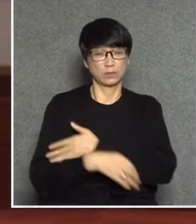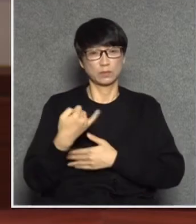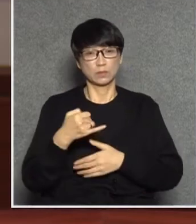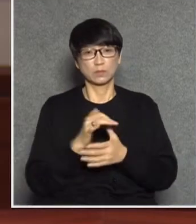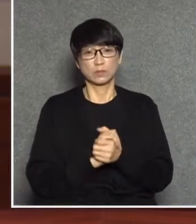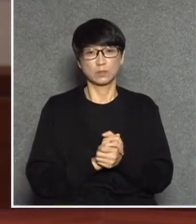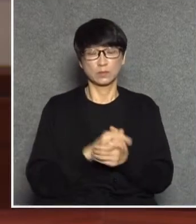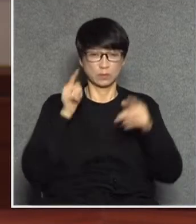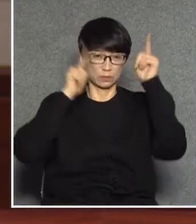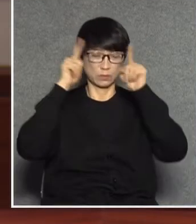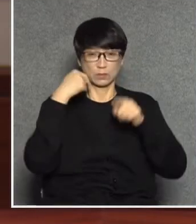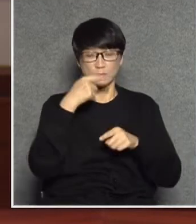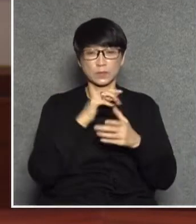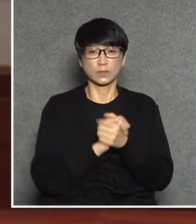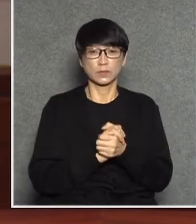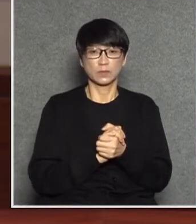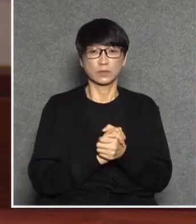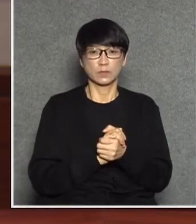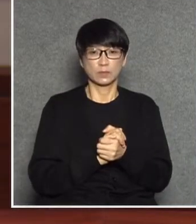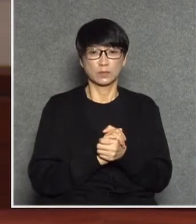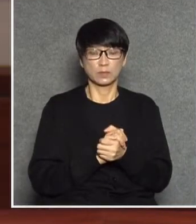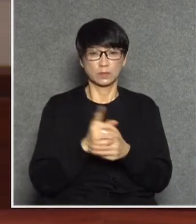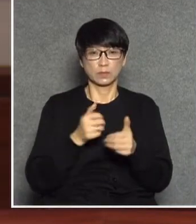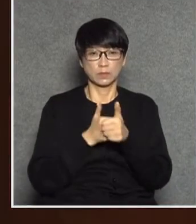亂咁講咧，就話有關部門一定會跟進。